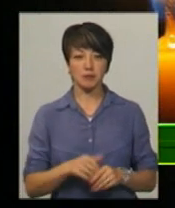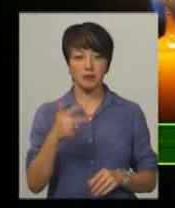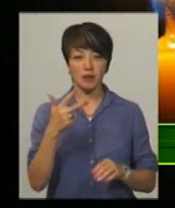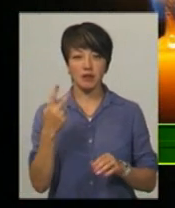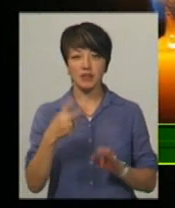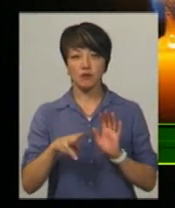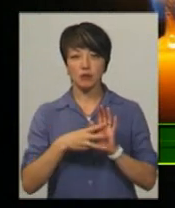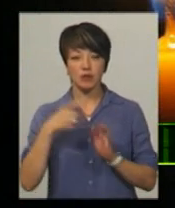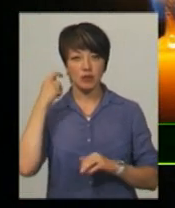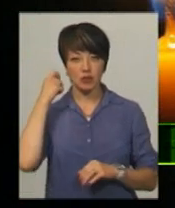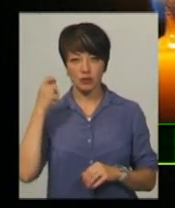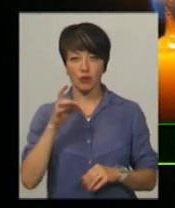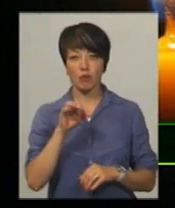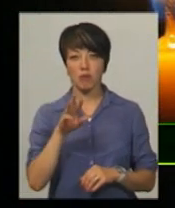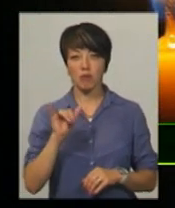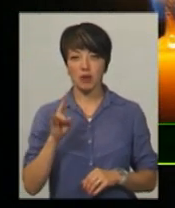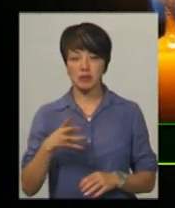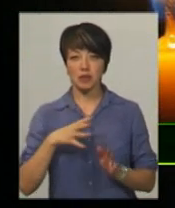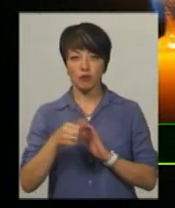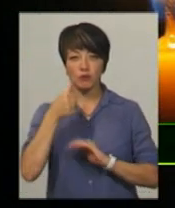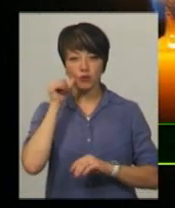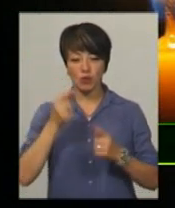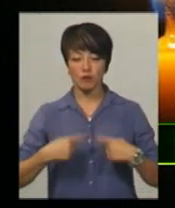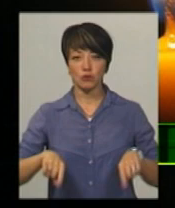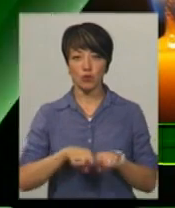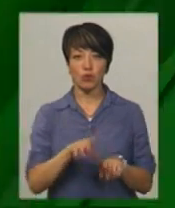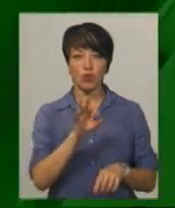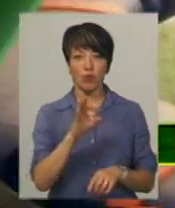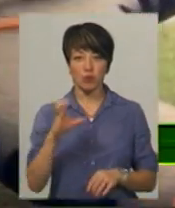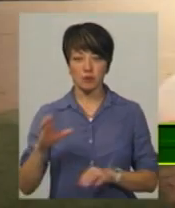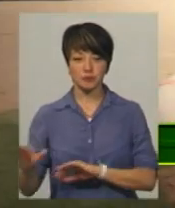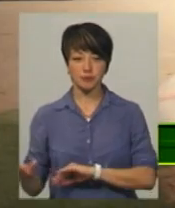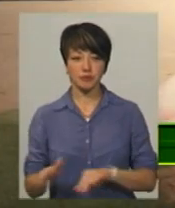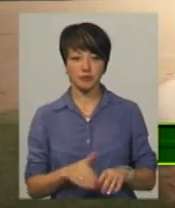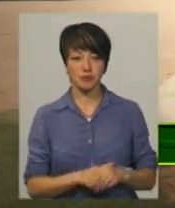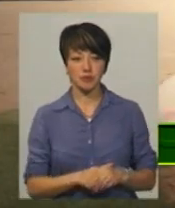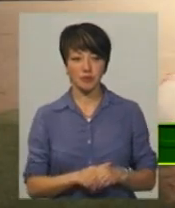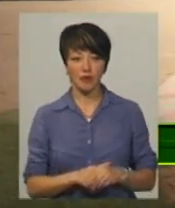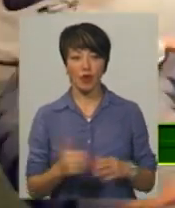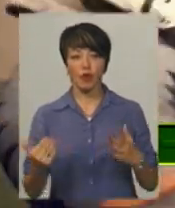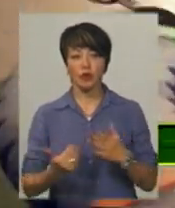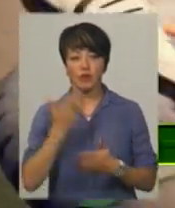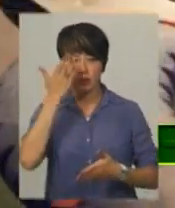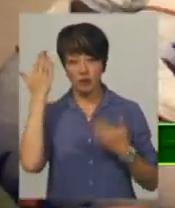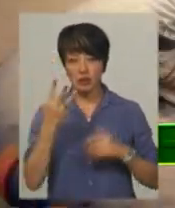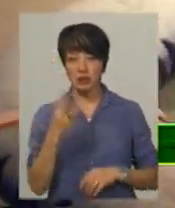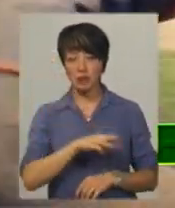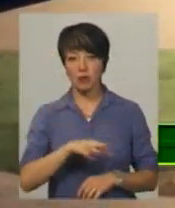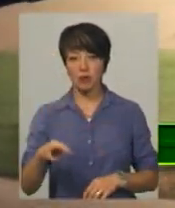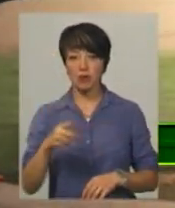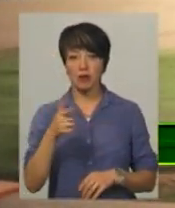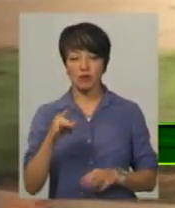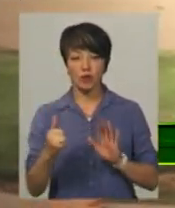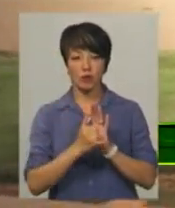28-річний Богдан Бігус з Хмельницького загинув вчора у зоні проведення операції об'єднаних сил. Нові атракціони вартістю понад 3 мільйона гривень